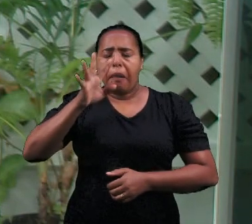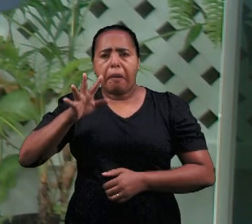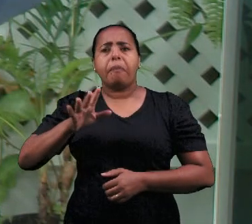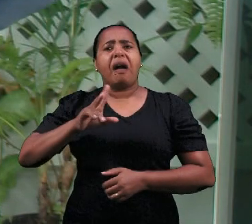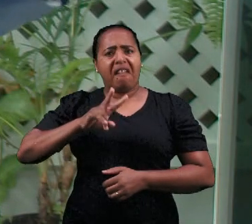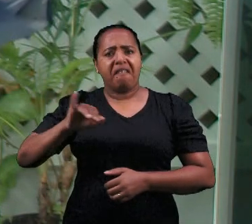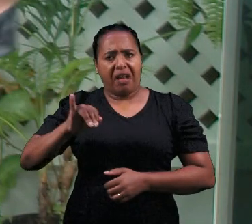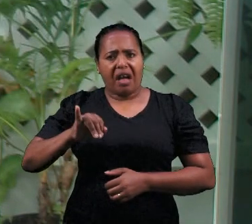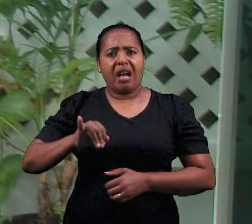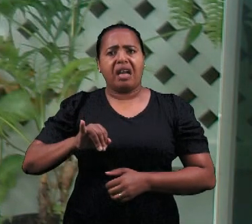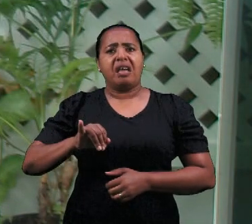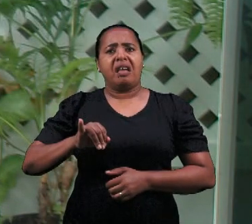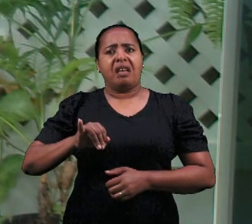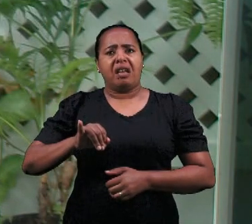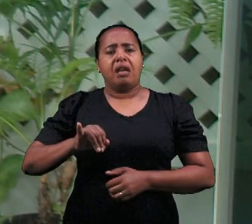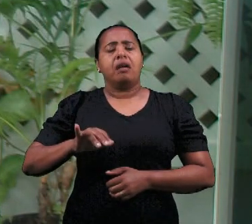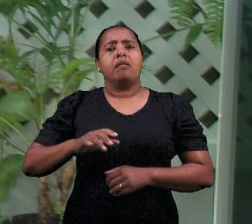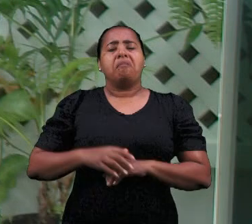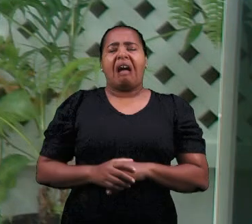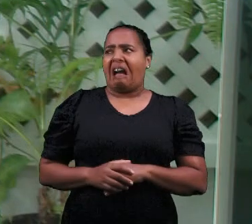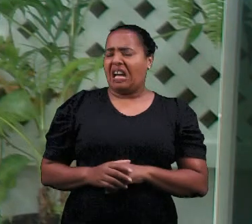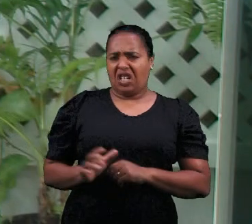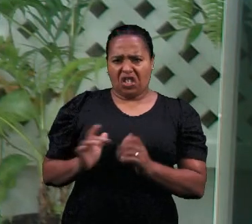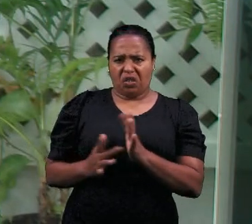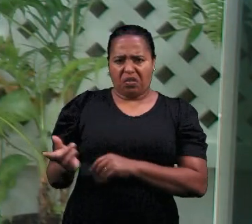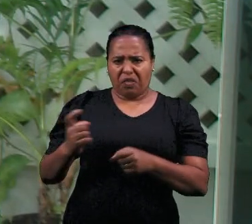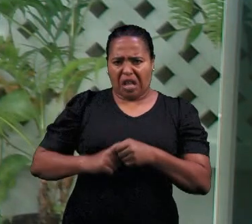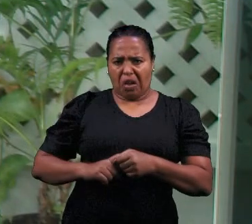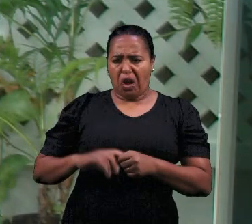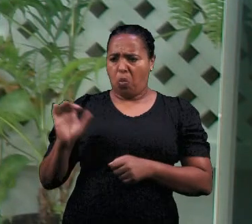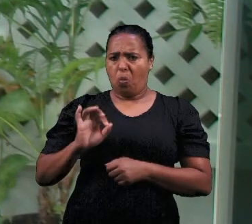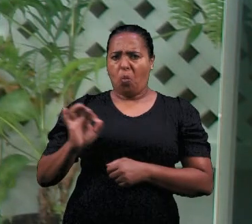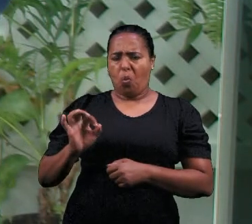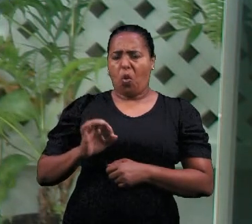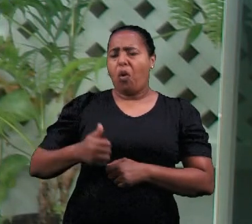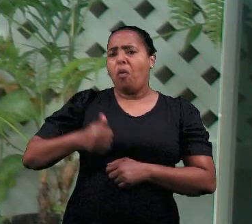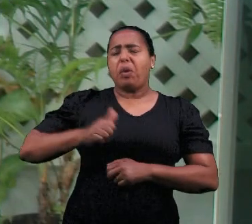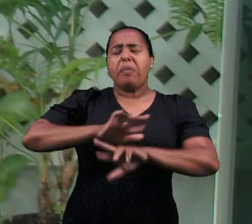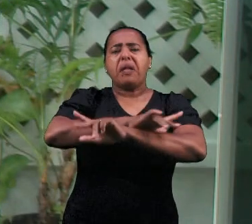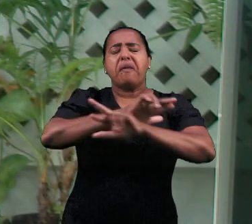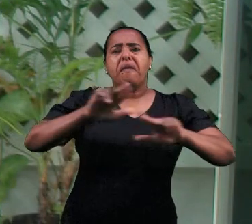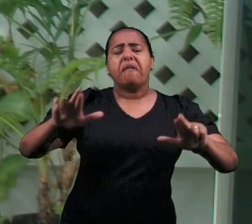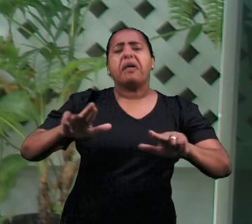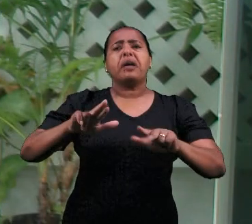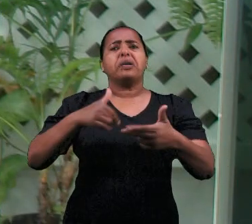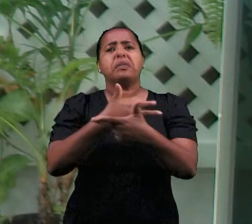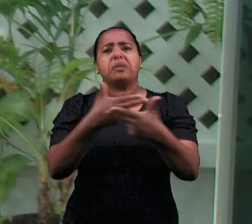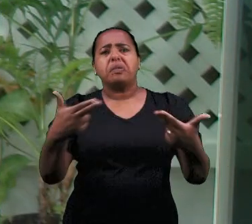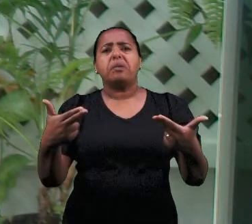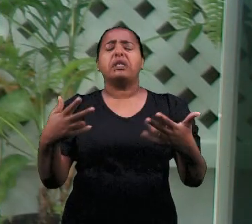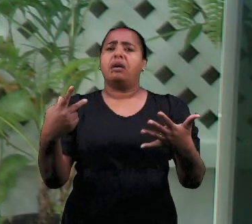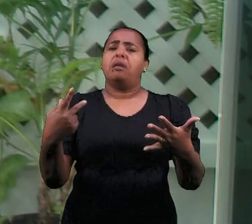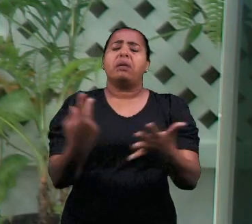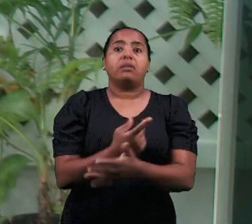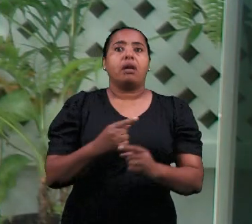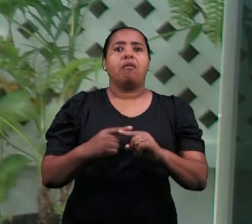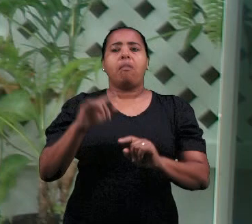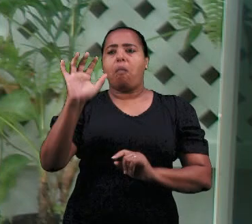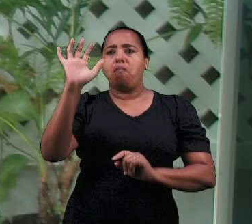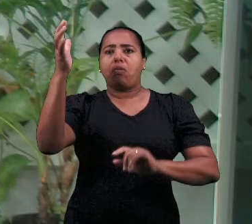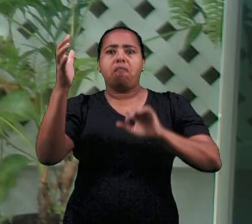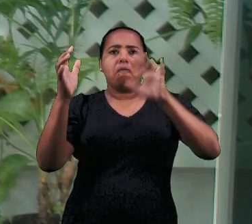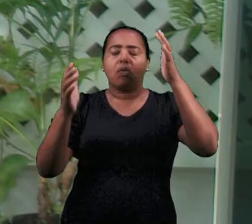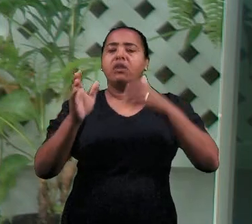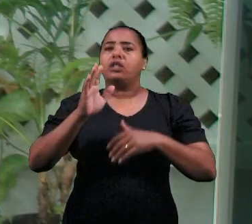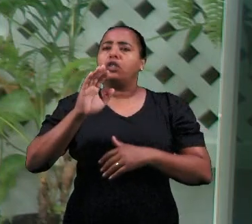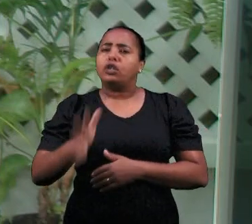portes. Les questions viendront, les critiques viendront. Ah, Jésus ne vient pas maintenant. Maintenant,